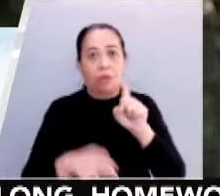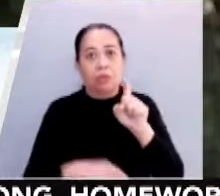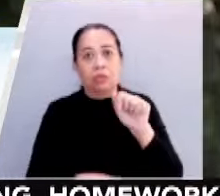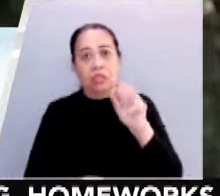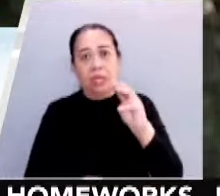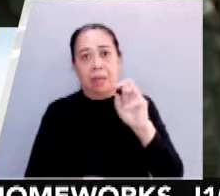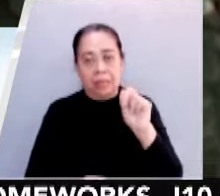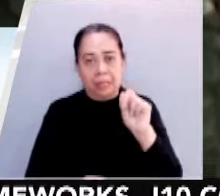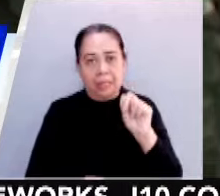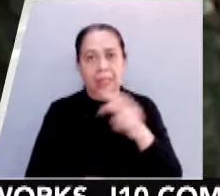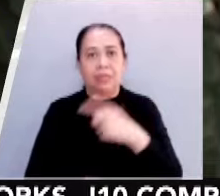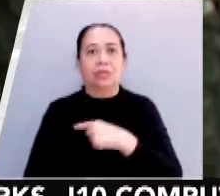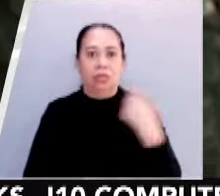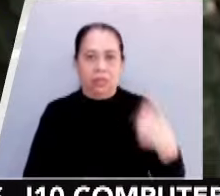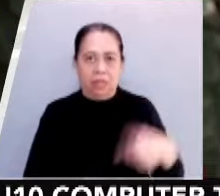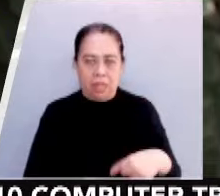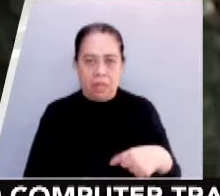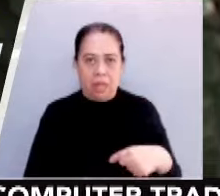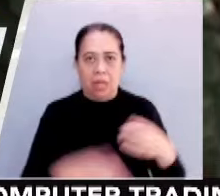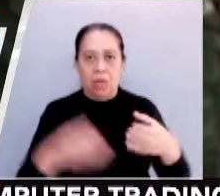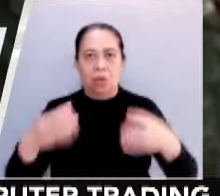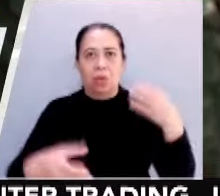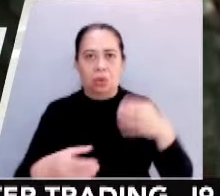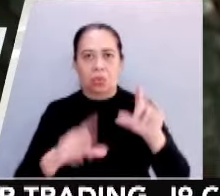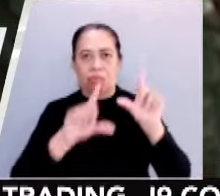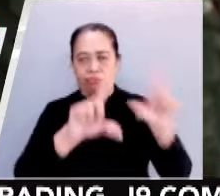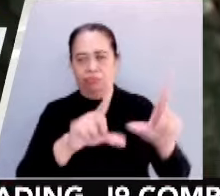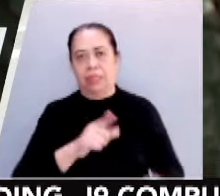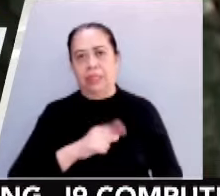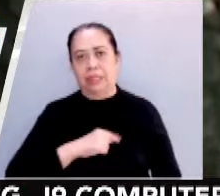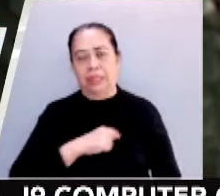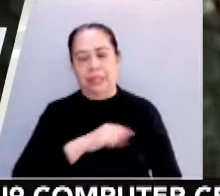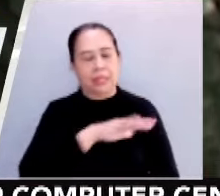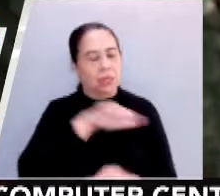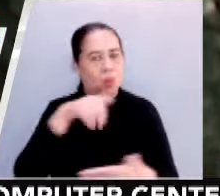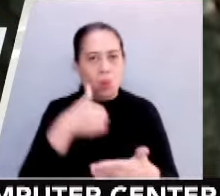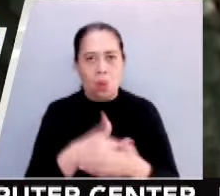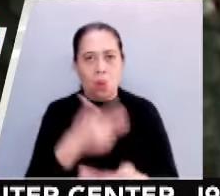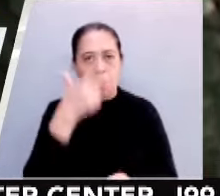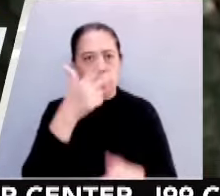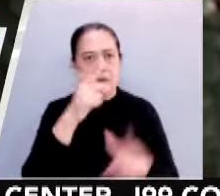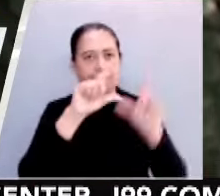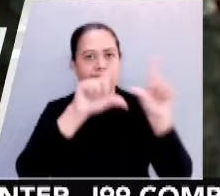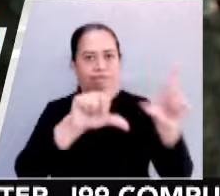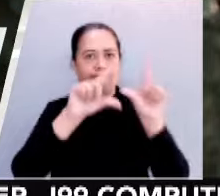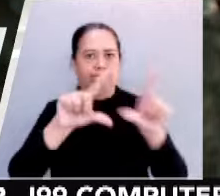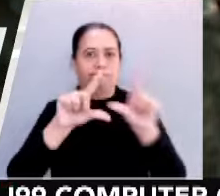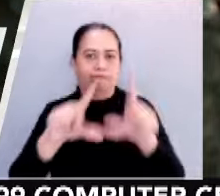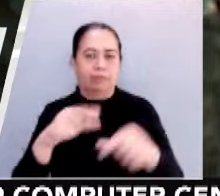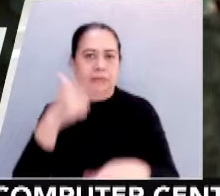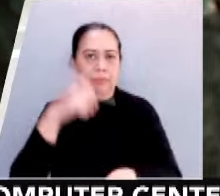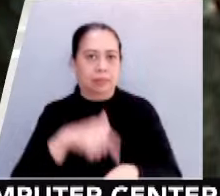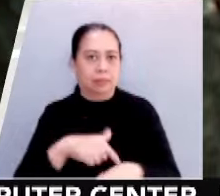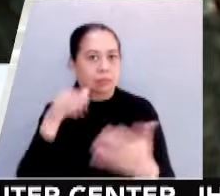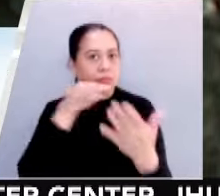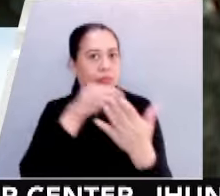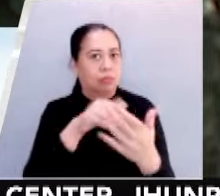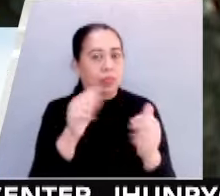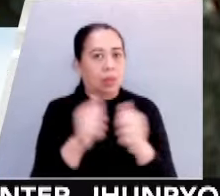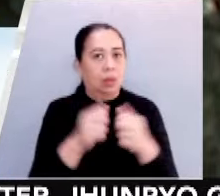court found them guilty for all 3 charges of the prosecution. Particularly, the court